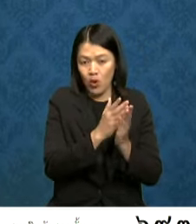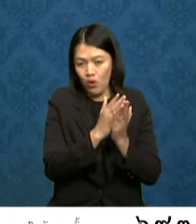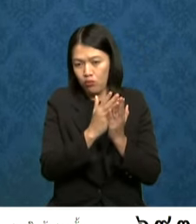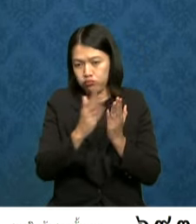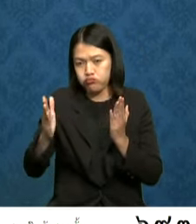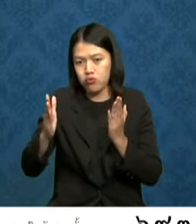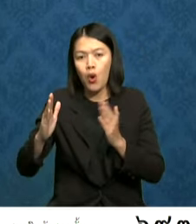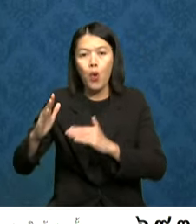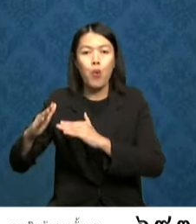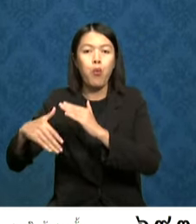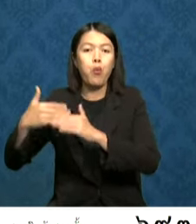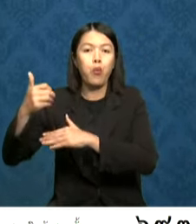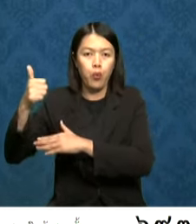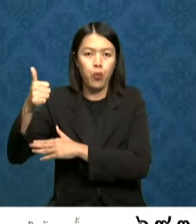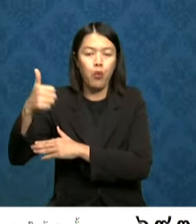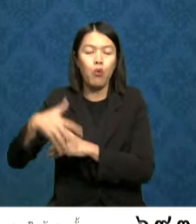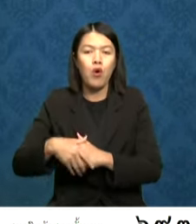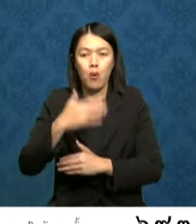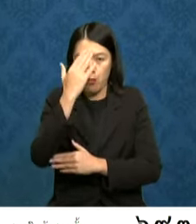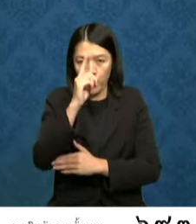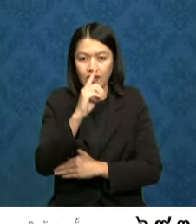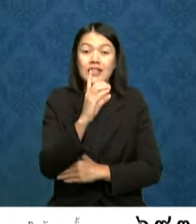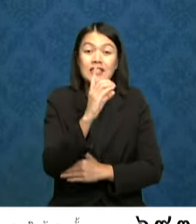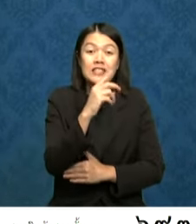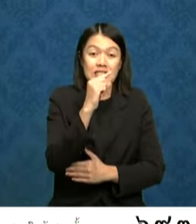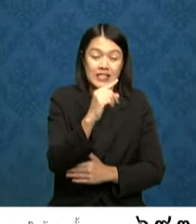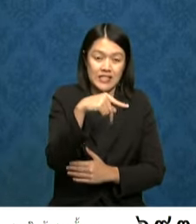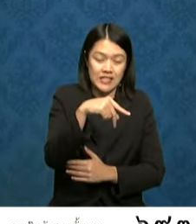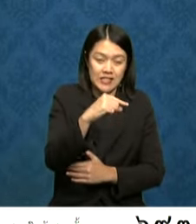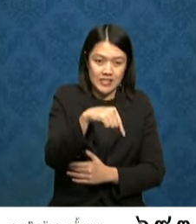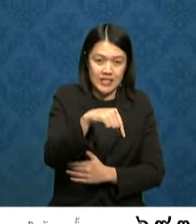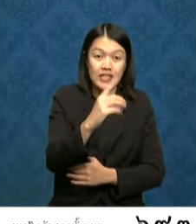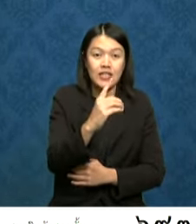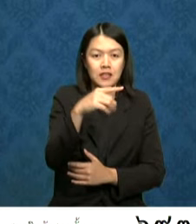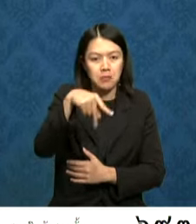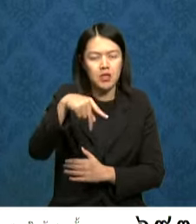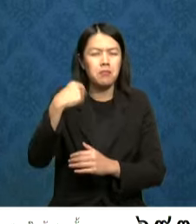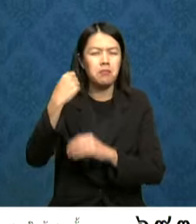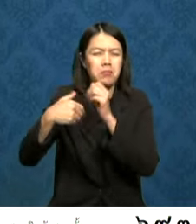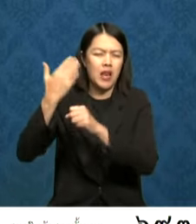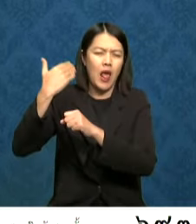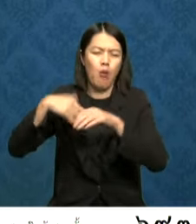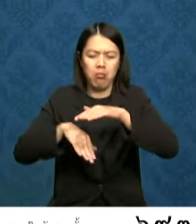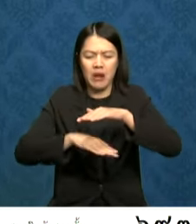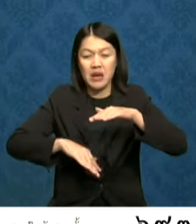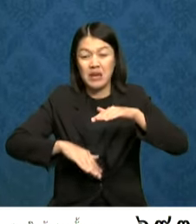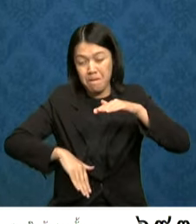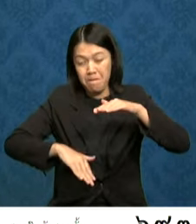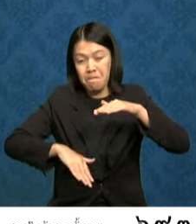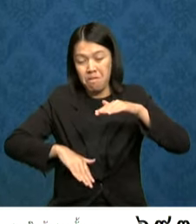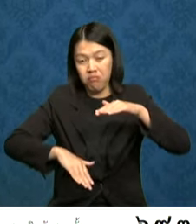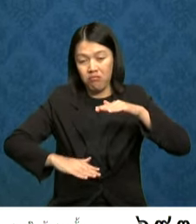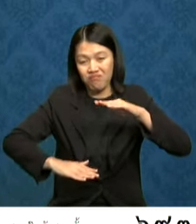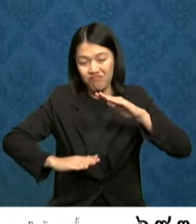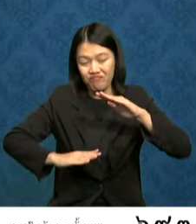ฟื้นตัวดีตามอัตภาพนะคะแล้วก็เนื่องจากว่า GDPปีที่แล้วนะคะเ่อมันต่ำนะฐานมันต่ำนะฮะก็